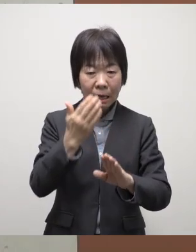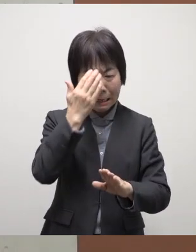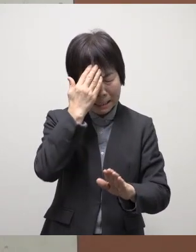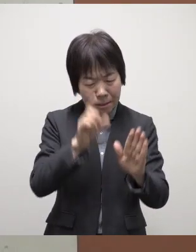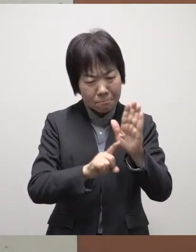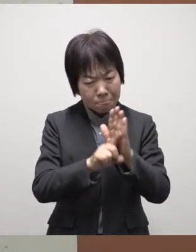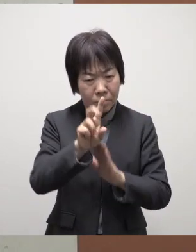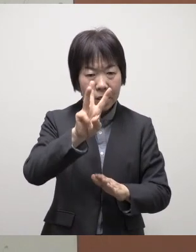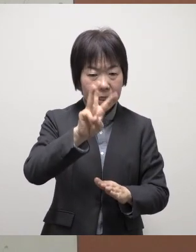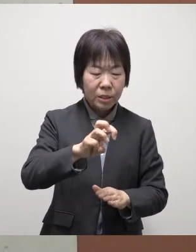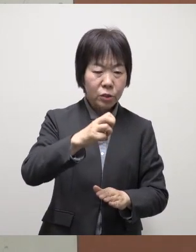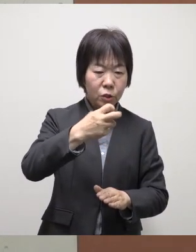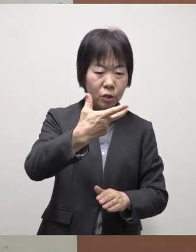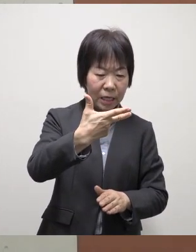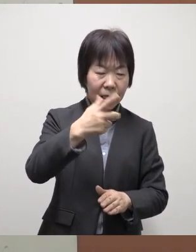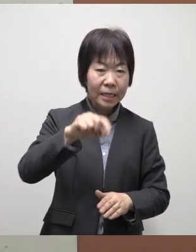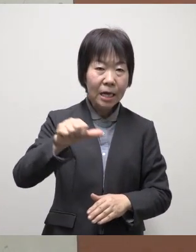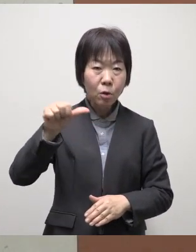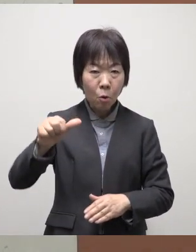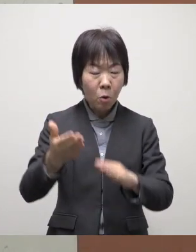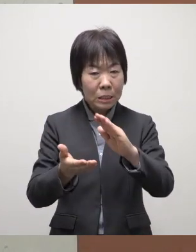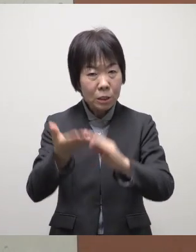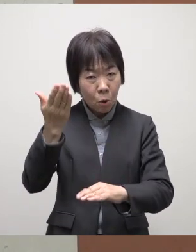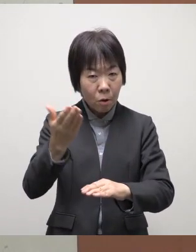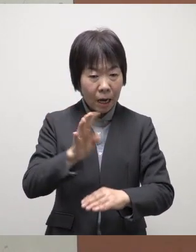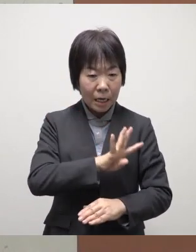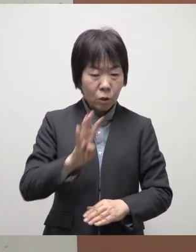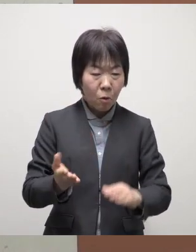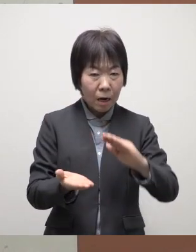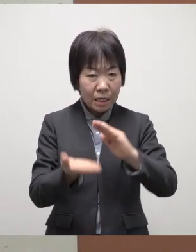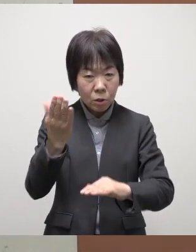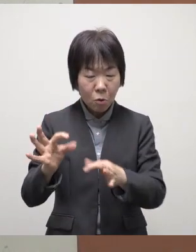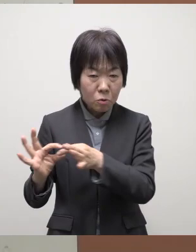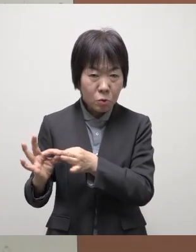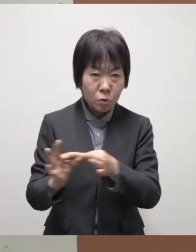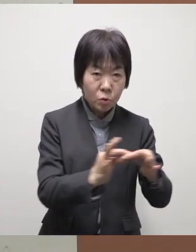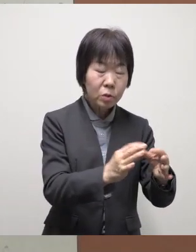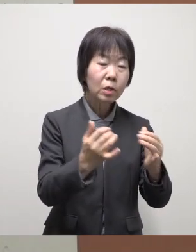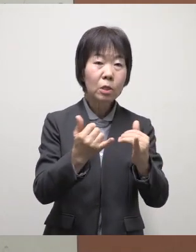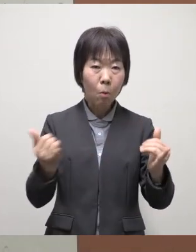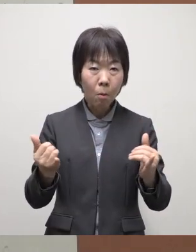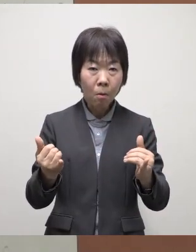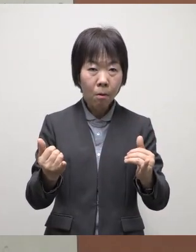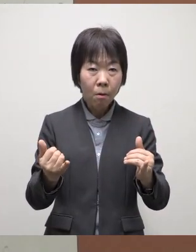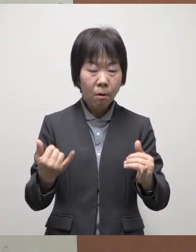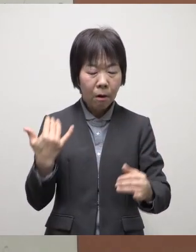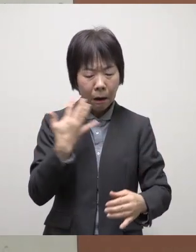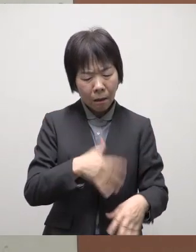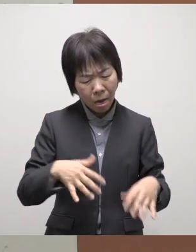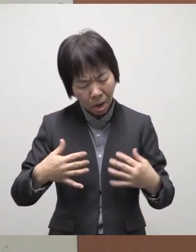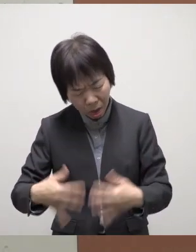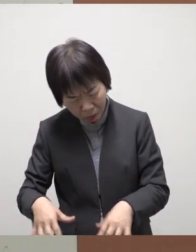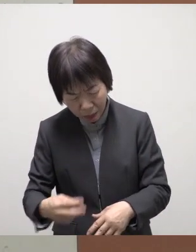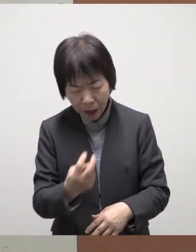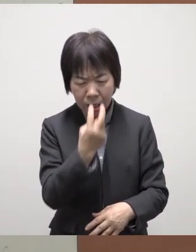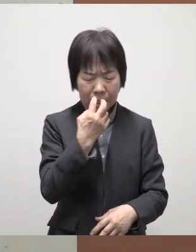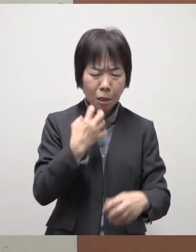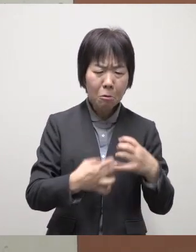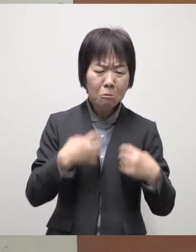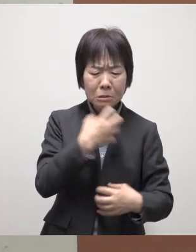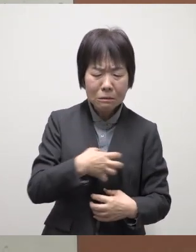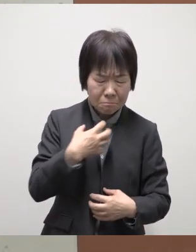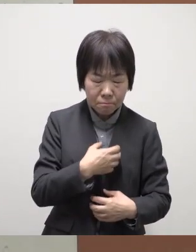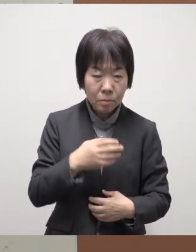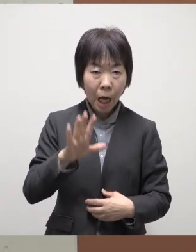37.5度以上の発熱が4日以上続いている方強いだるさや息苦しさが